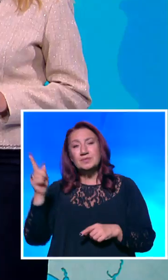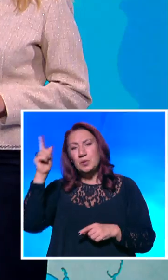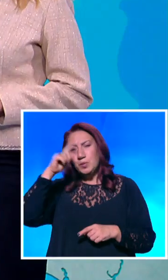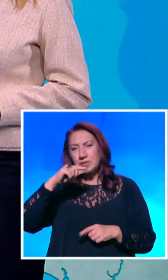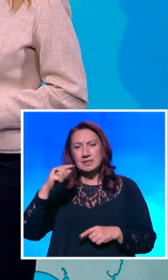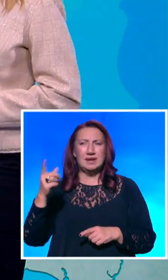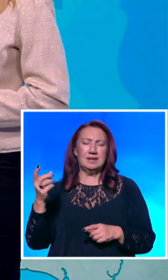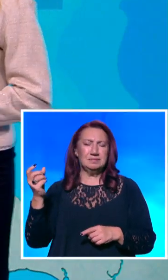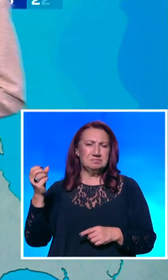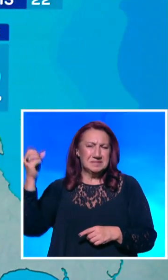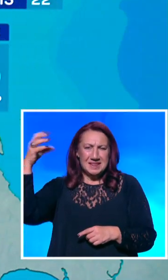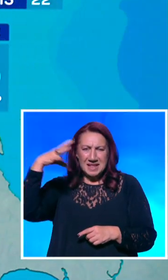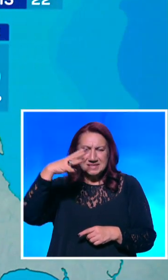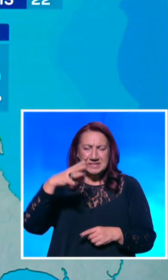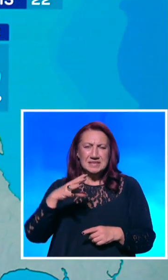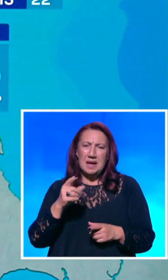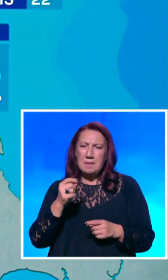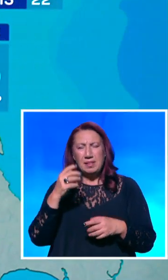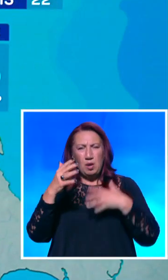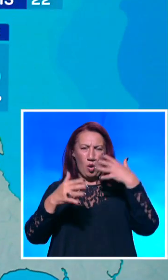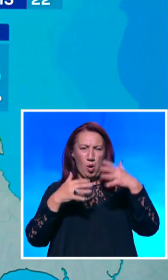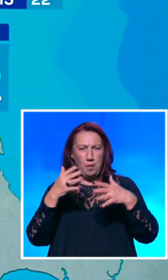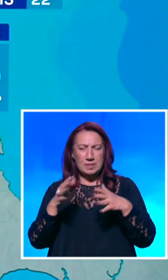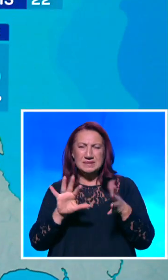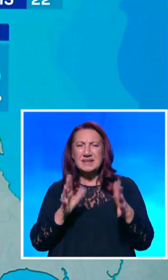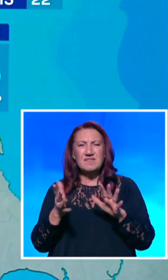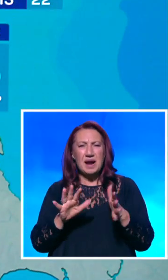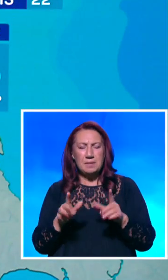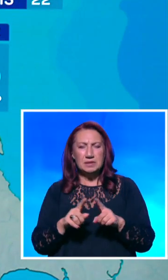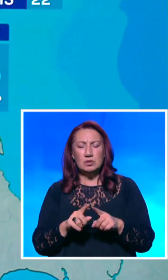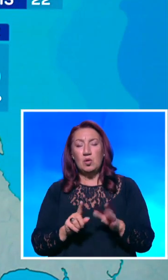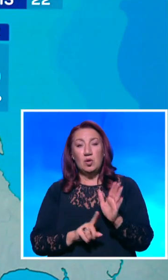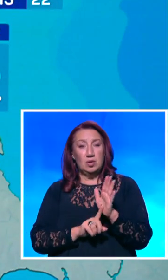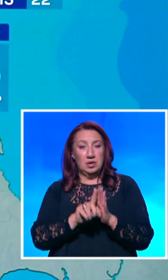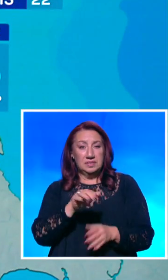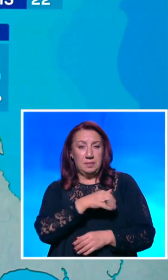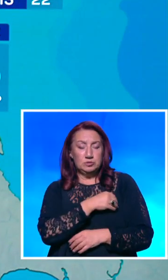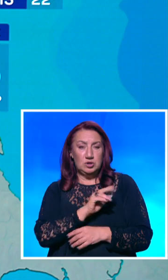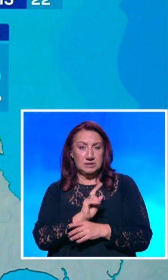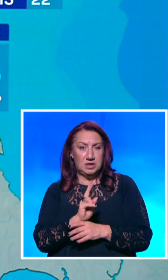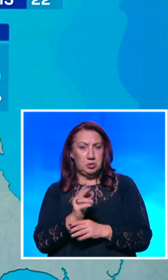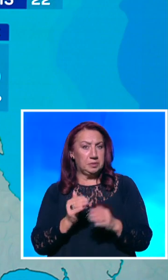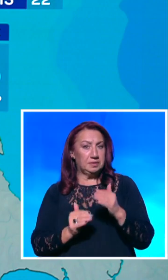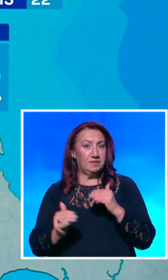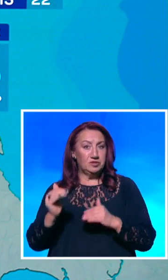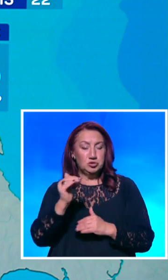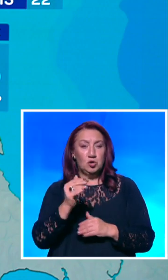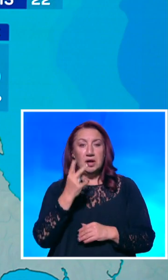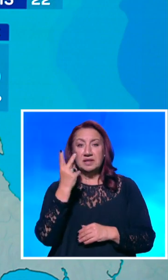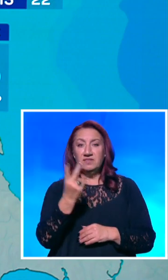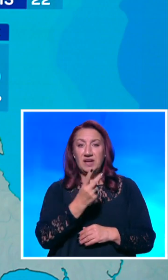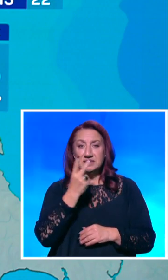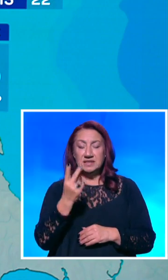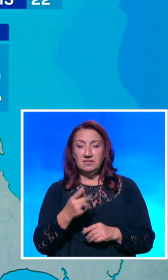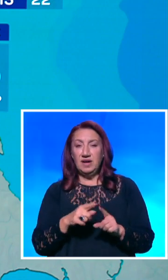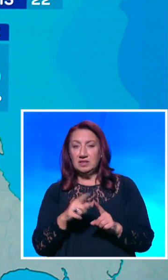слънчево с временни увеличение на облачността температурите следобед ще бъдат доста високи за октомври 22